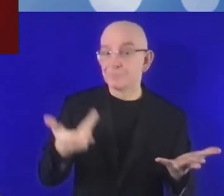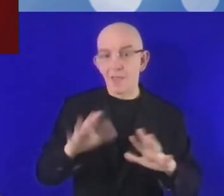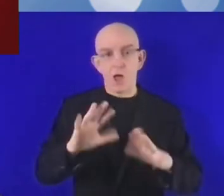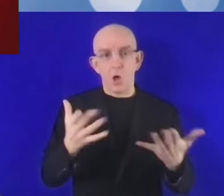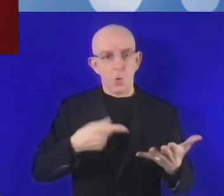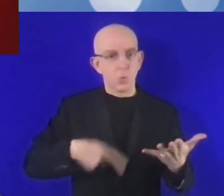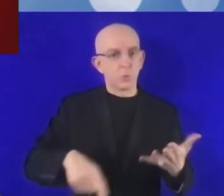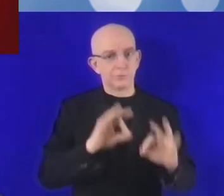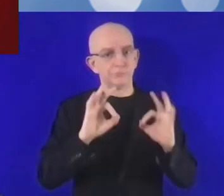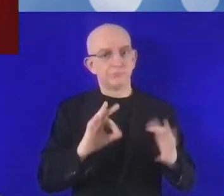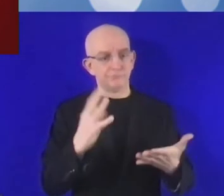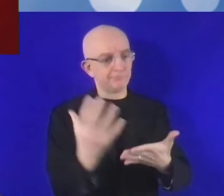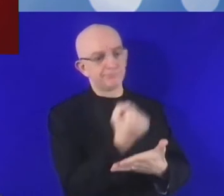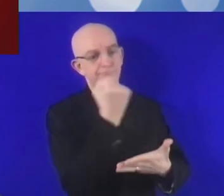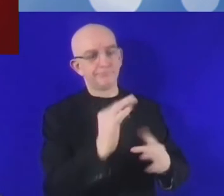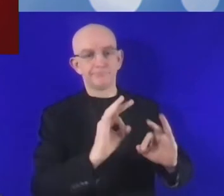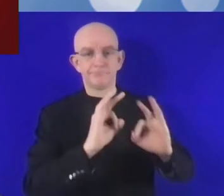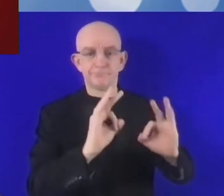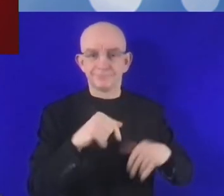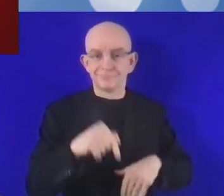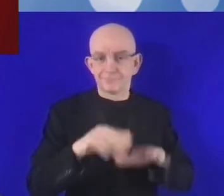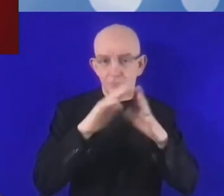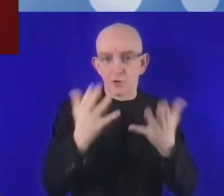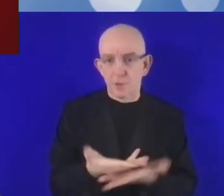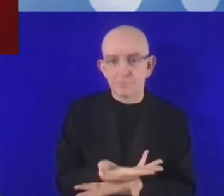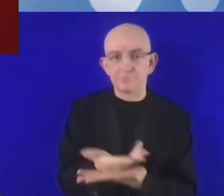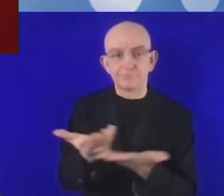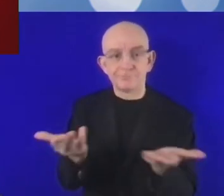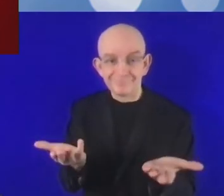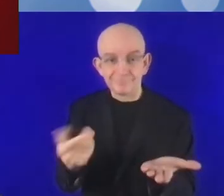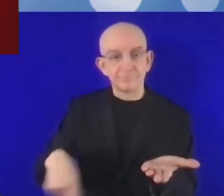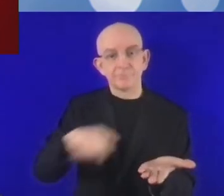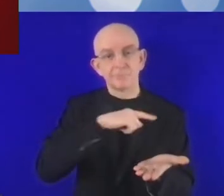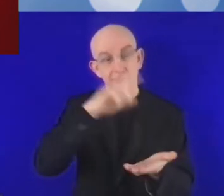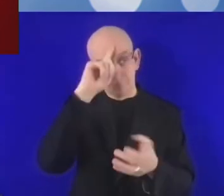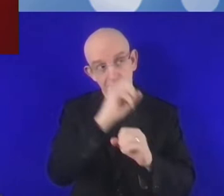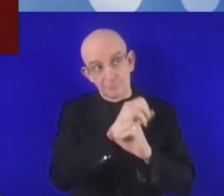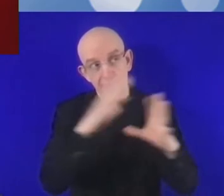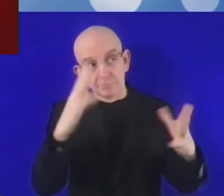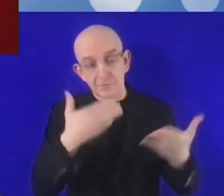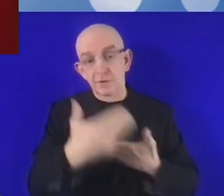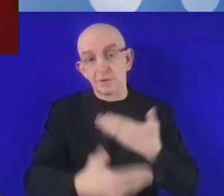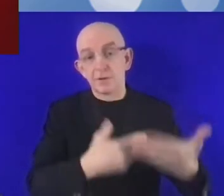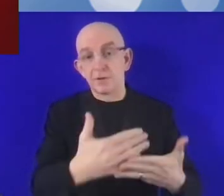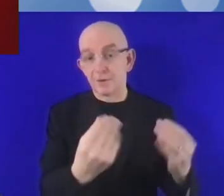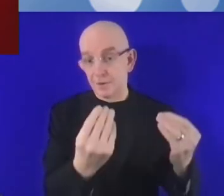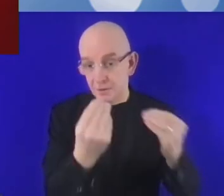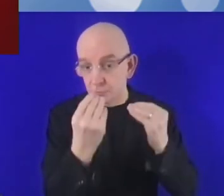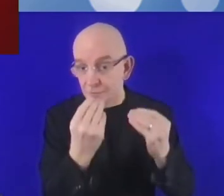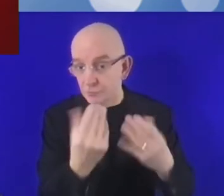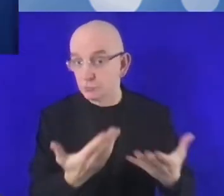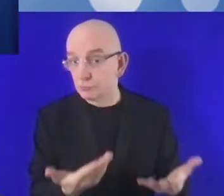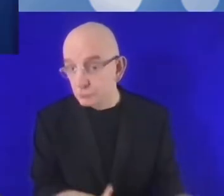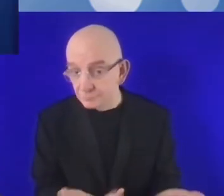notre vie, notre quotidien. Comment nous servir, tirer tout le bénéfice possible de la numérisation. Quelle est notre vision